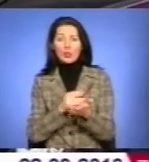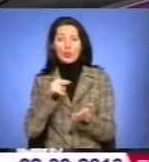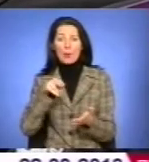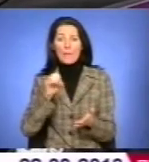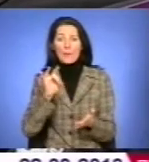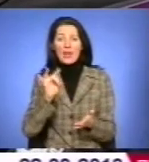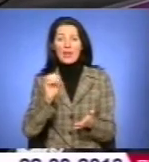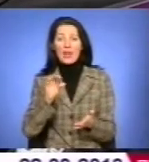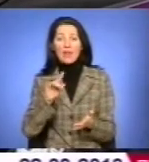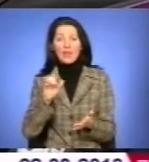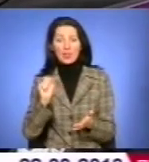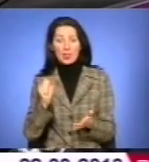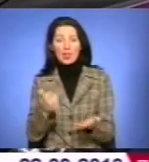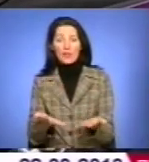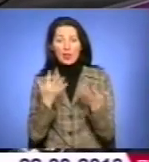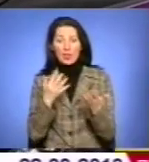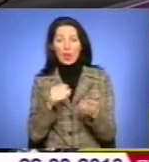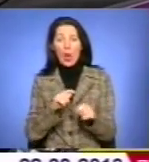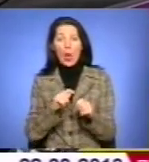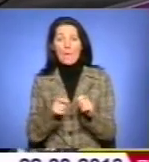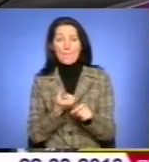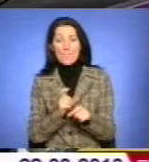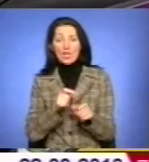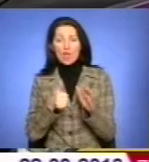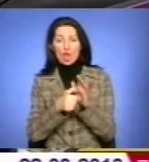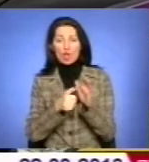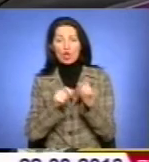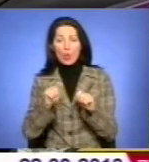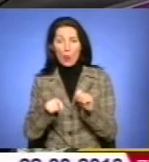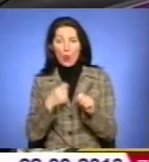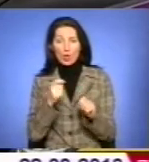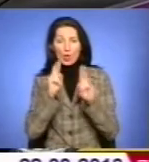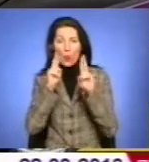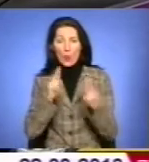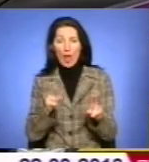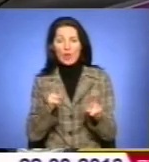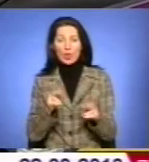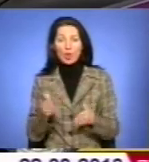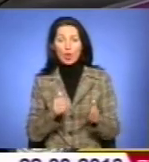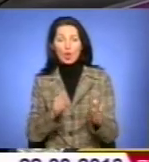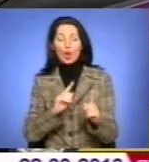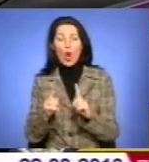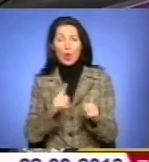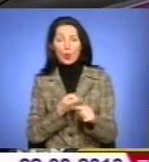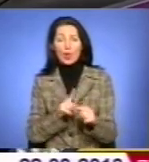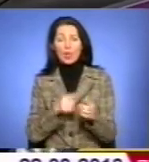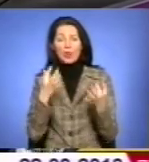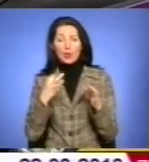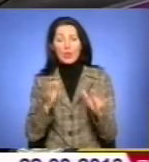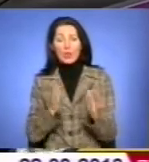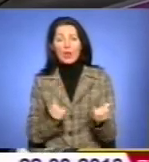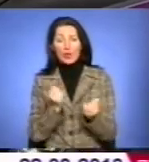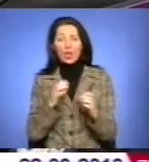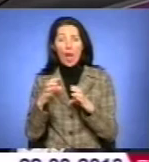працівниками Державтоінспекції понад 600 порушень правил дорожнього руху, які допустили тільки водії автобусів. В тому числі